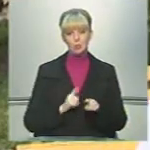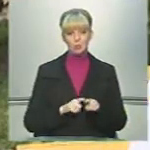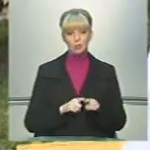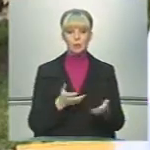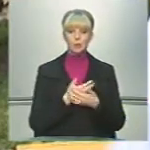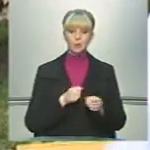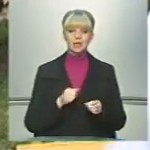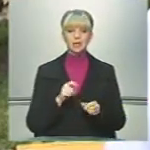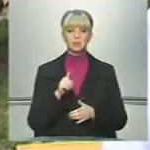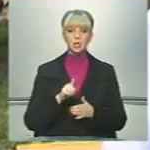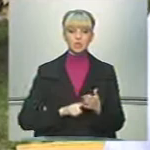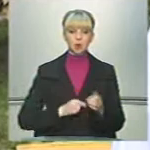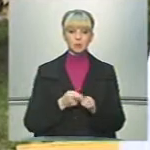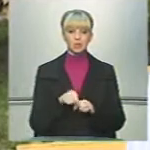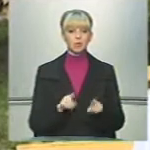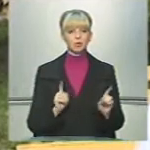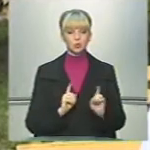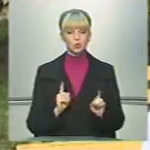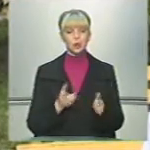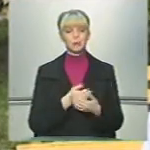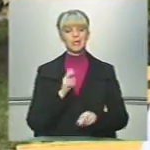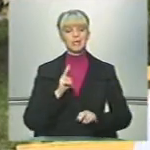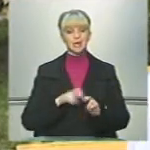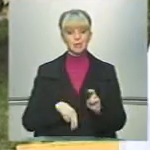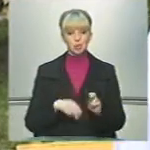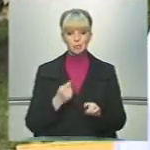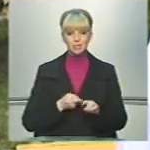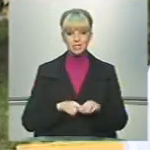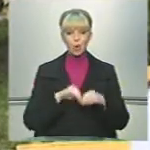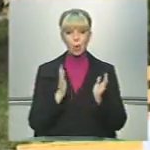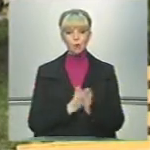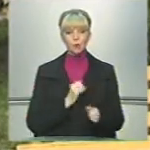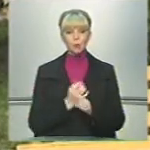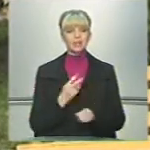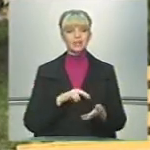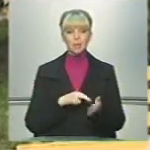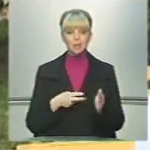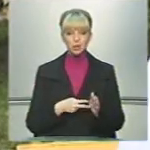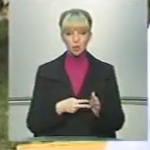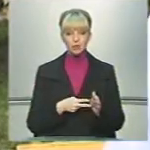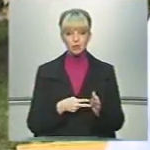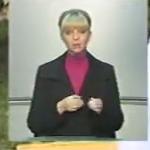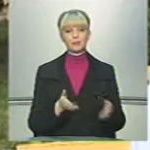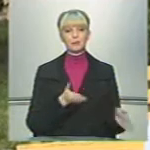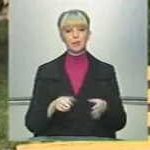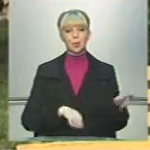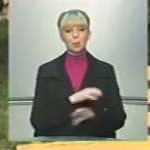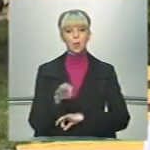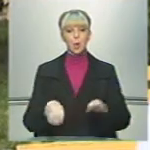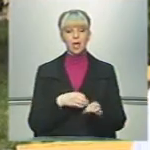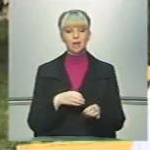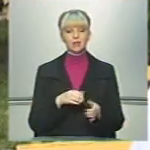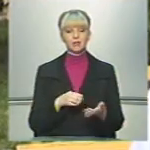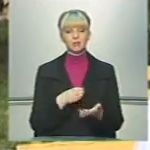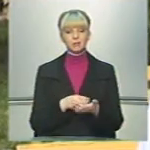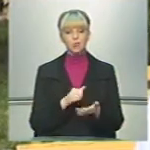ми сподіваємось на те, що ми закінчимо цей об'єм роботи, який запланований, підготуємо проєкт кошторисну